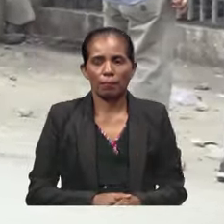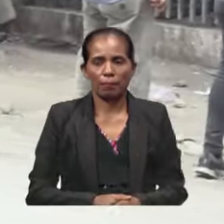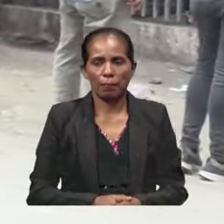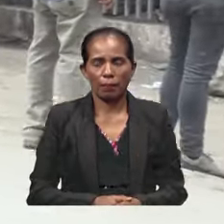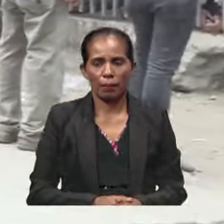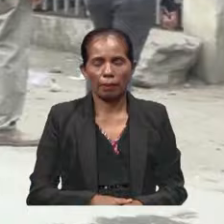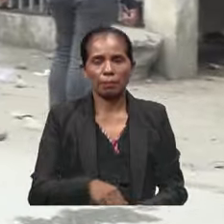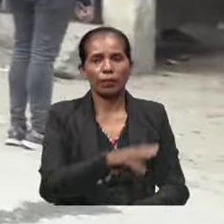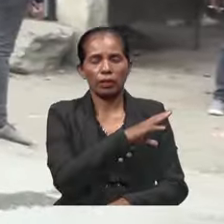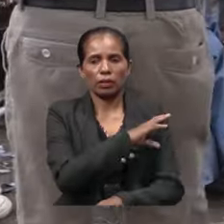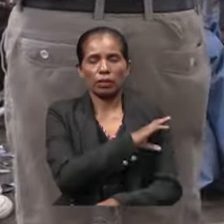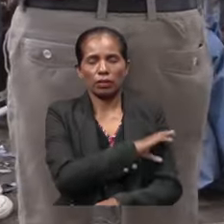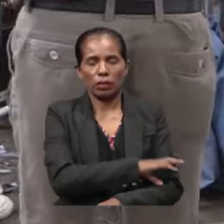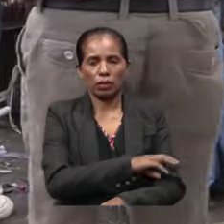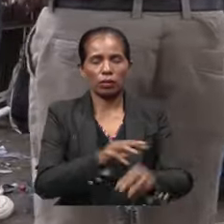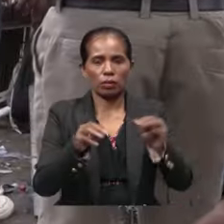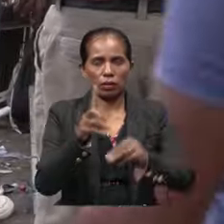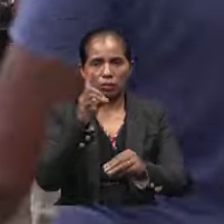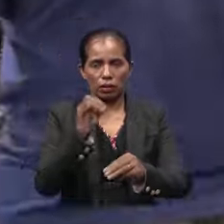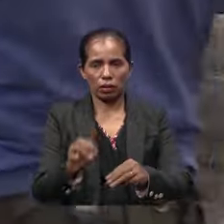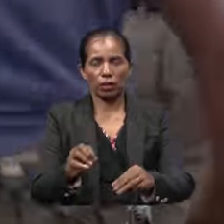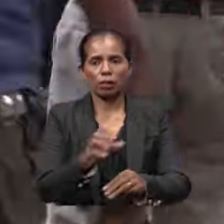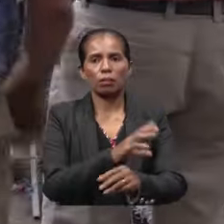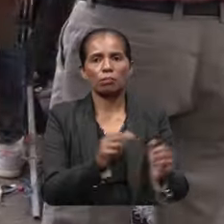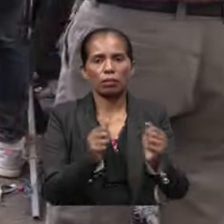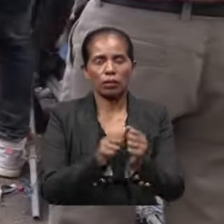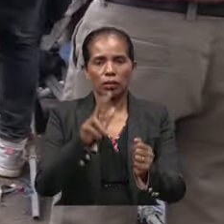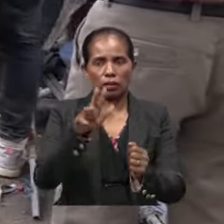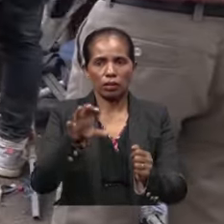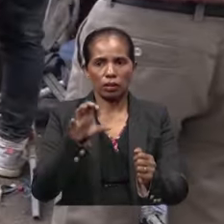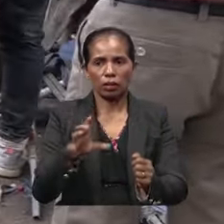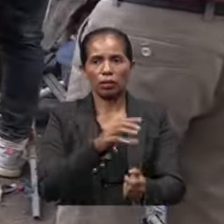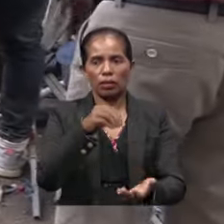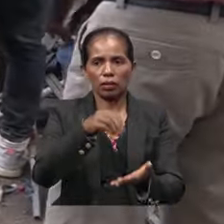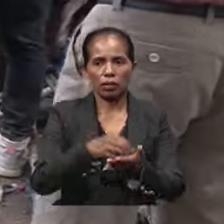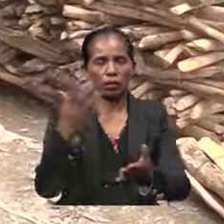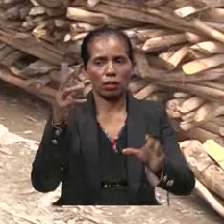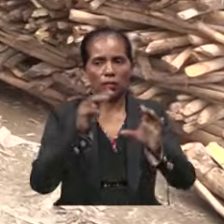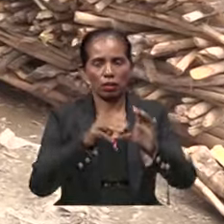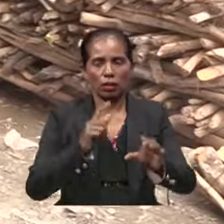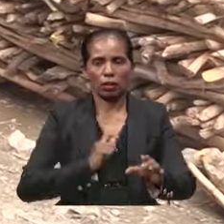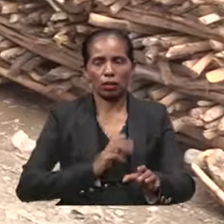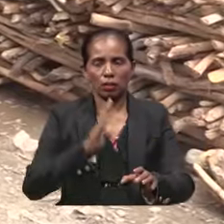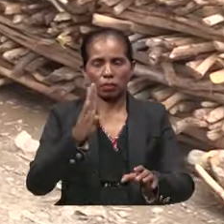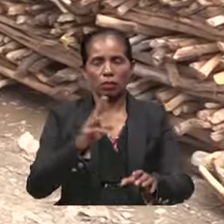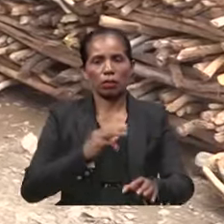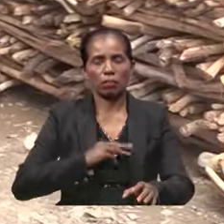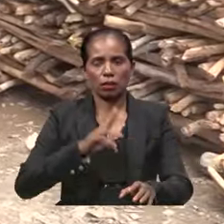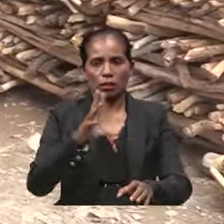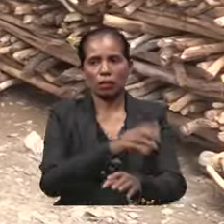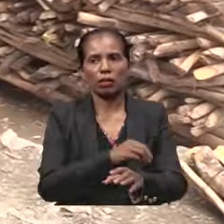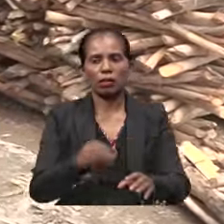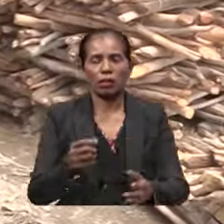guarda zestau munisipi dili hamu tu katus tolu resin, husi numero ne, balu koloka ba iya merkadu tai besi numan lewana, no